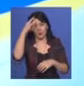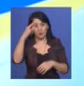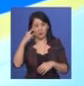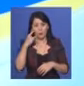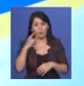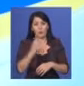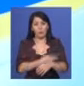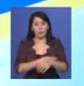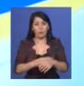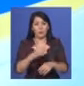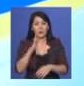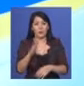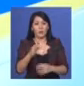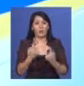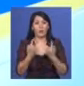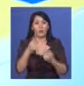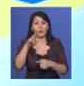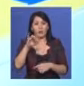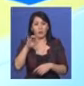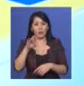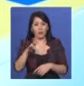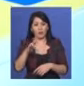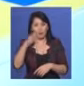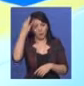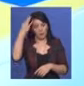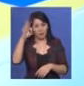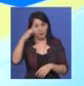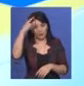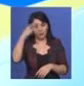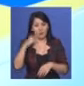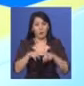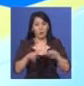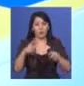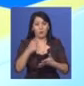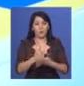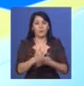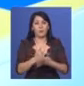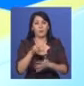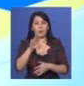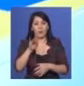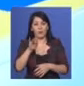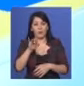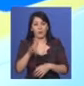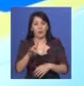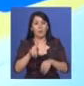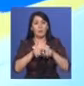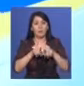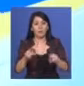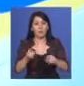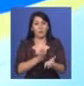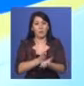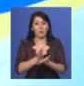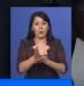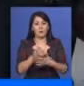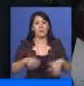қазақтың айнасы, болмысы болып саналатын ұлы ақын, ойшыл, ағартушы және қазақ әдебиетінің негізін салушы Абайды дәріптеуге бағытталып